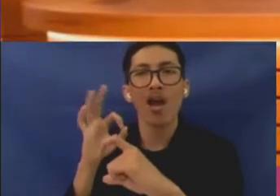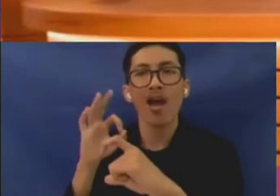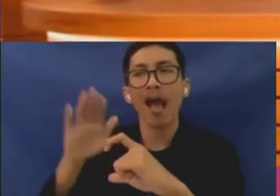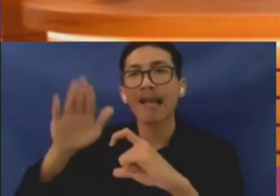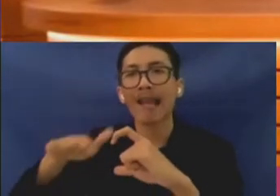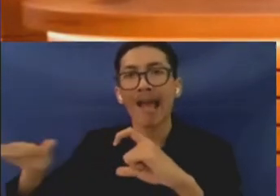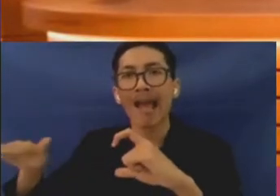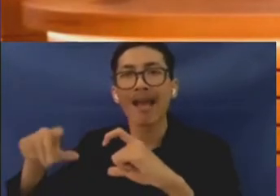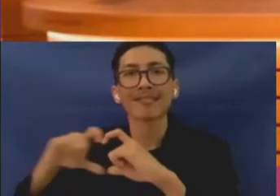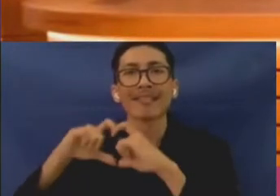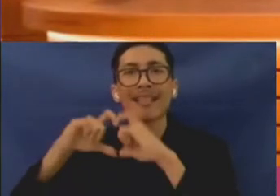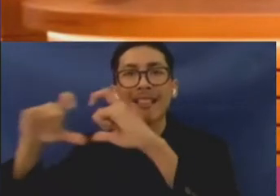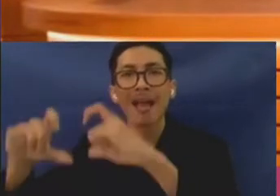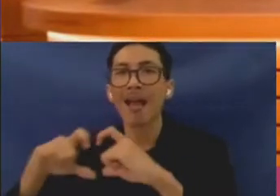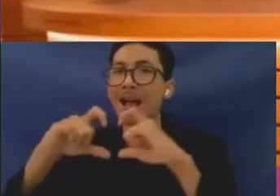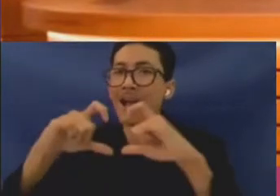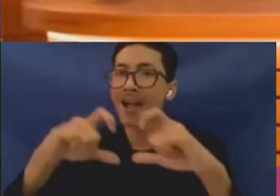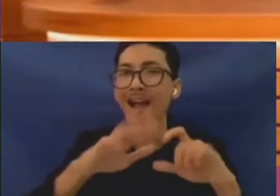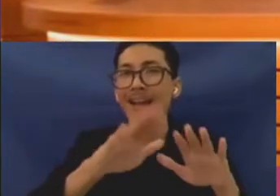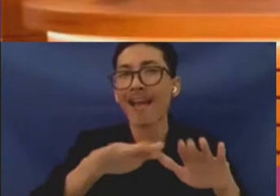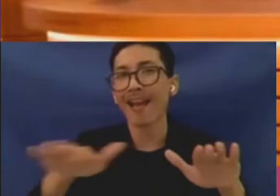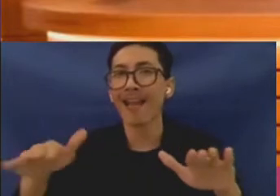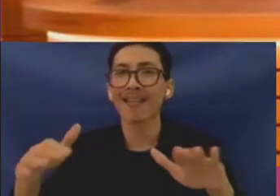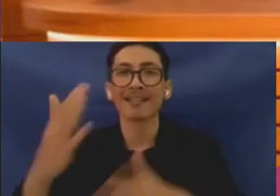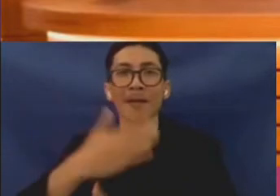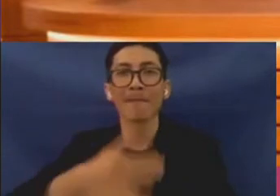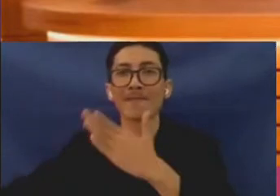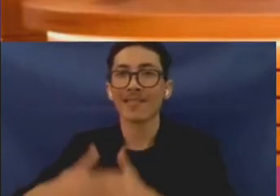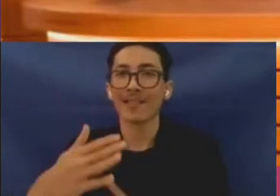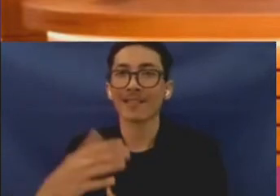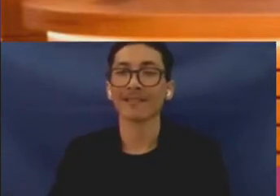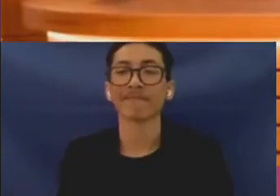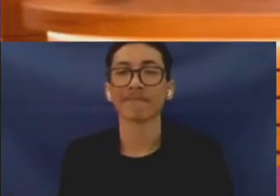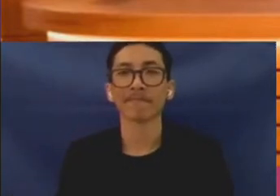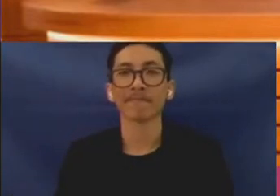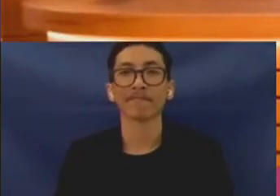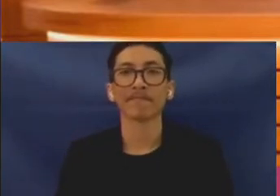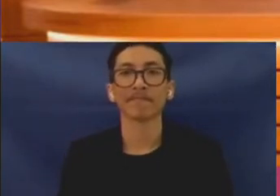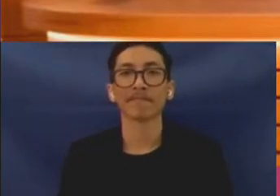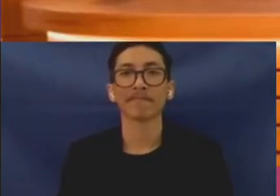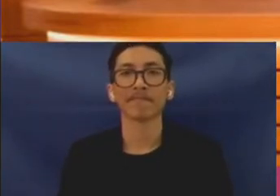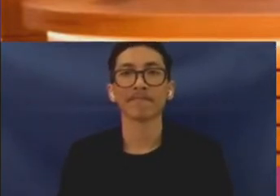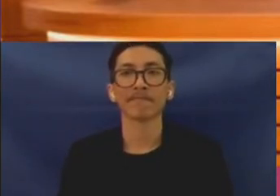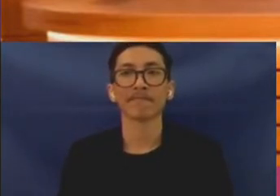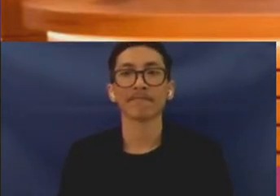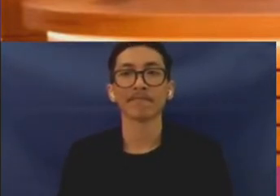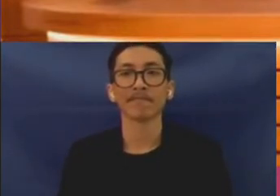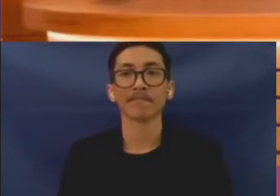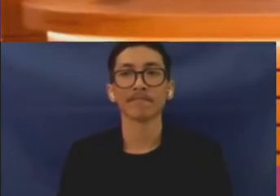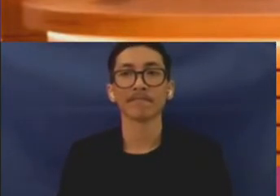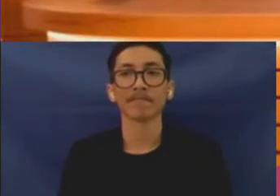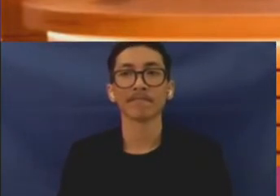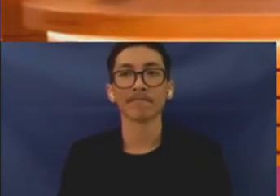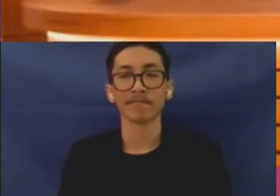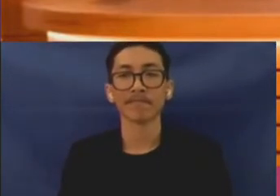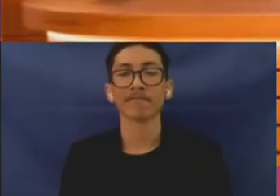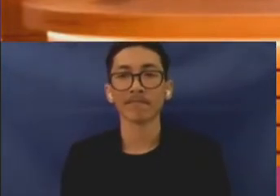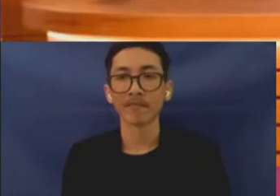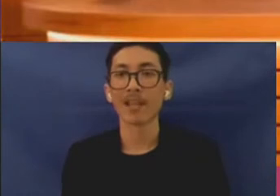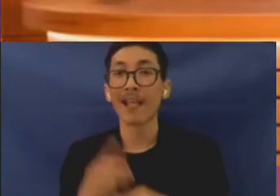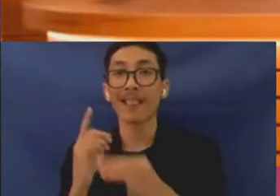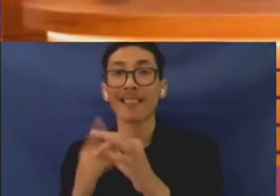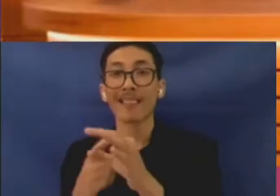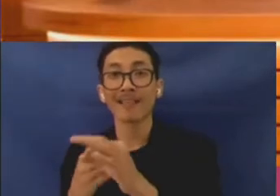sayang seorang ibu kepada anak dengan disabilitas. Sebelum memulai pada inti pembicaraan, izinkan saya sedikit mengutip sebuah